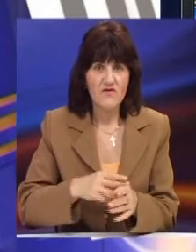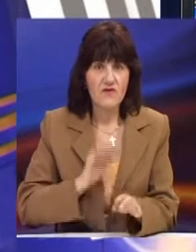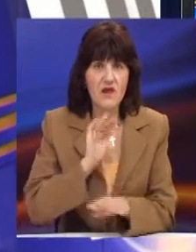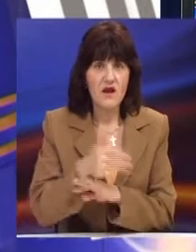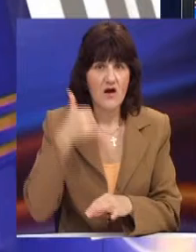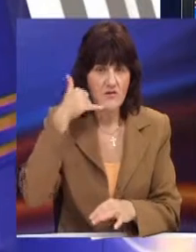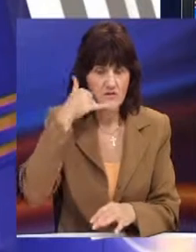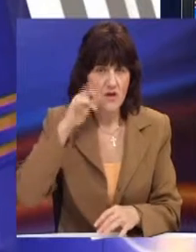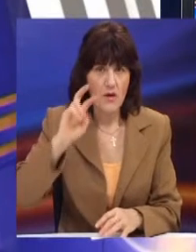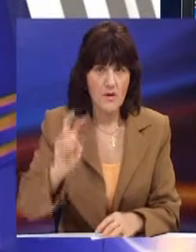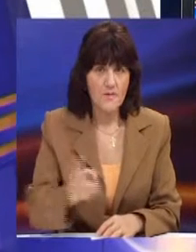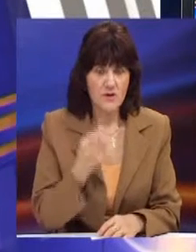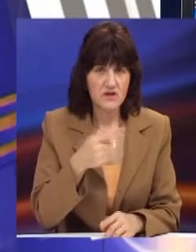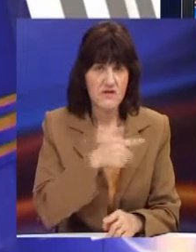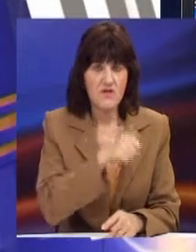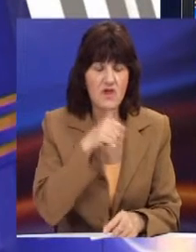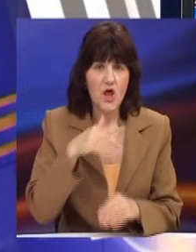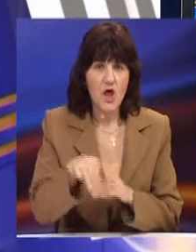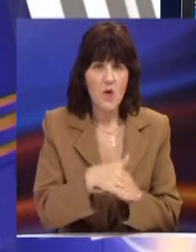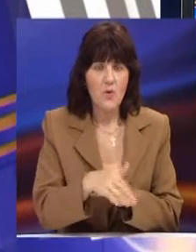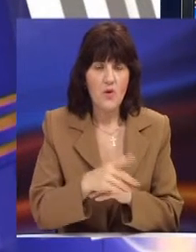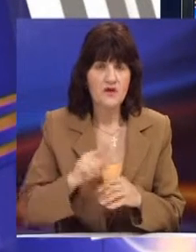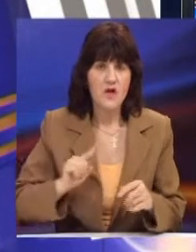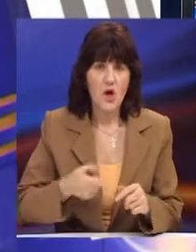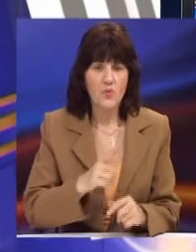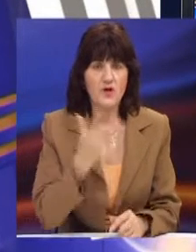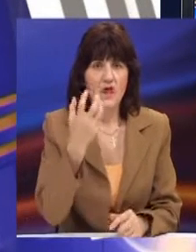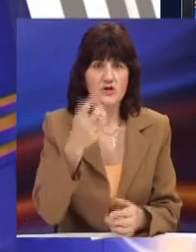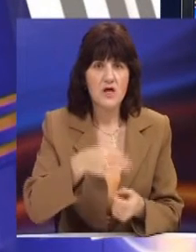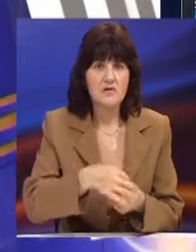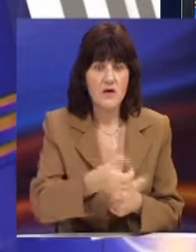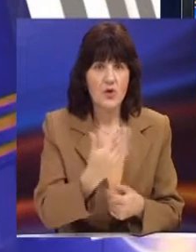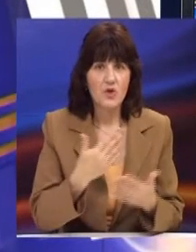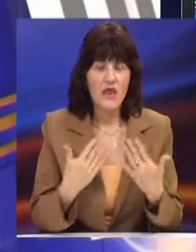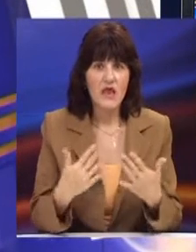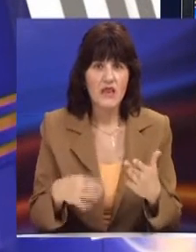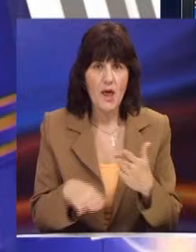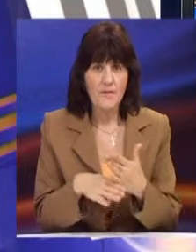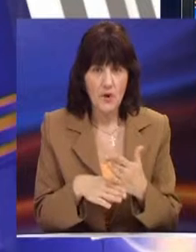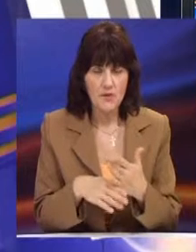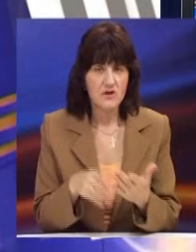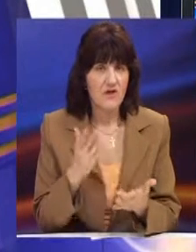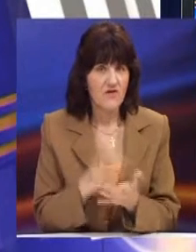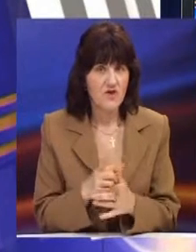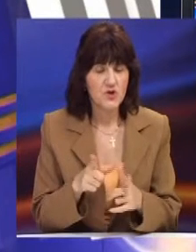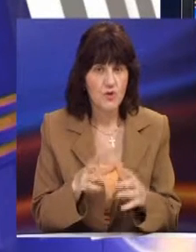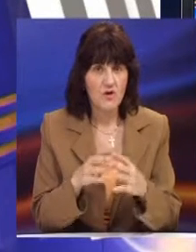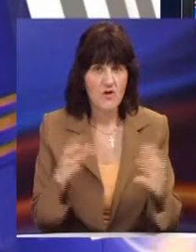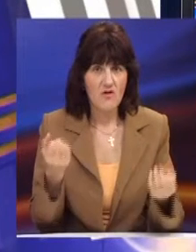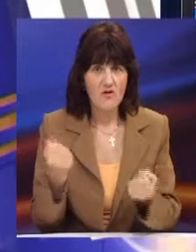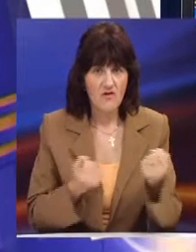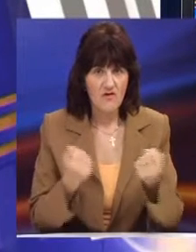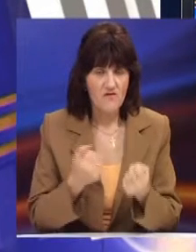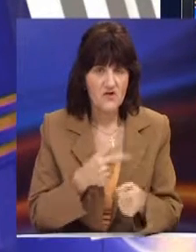2 sata posle poziva. Pacijent se nalazi u ulici koja je udaljena svega 400 metara od službe hitne pomoći. Već u vozilu hitne